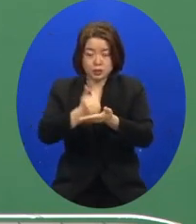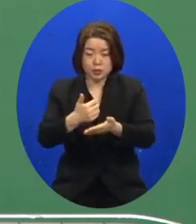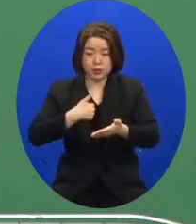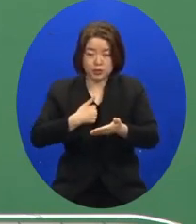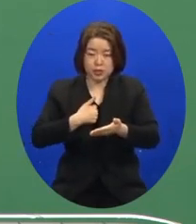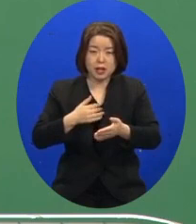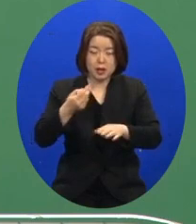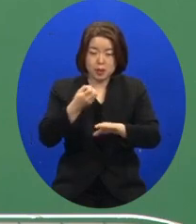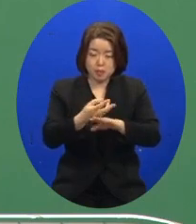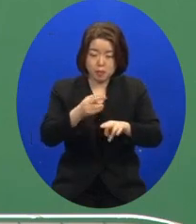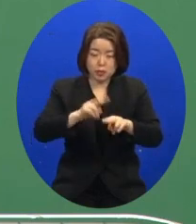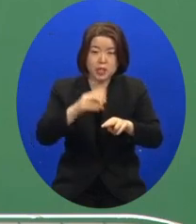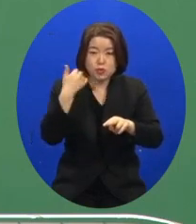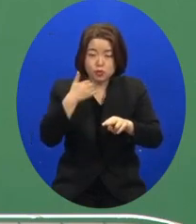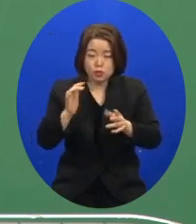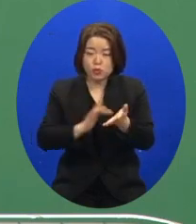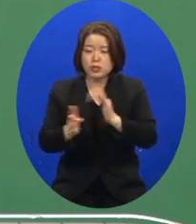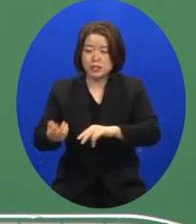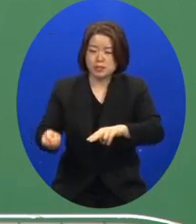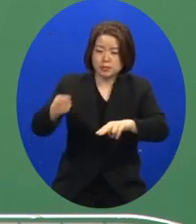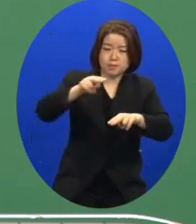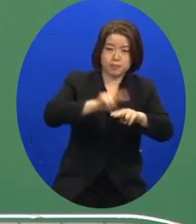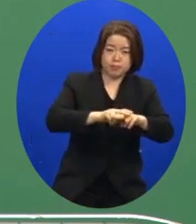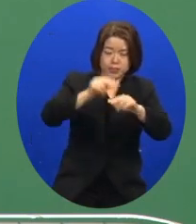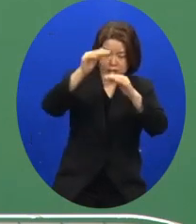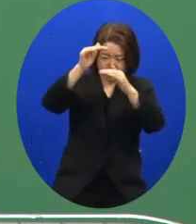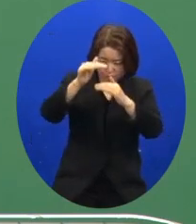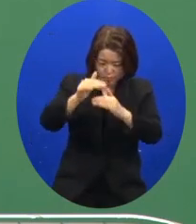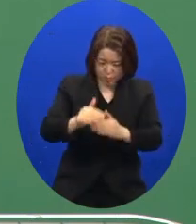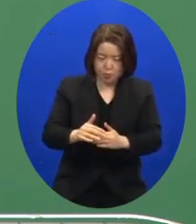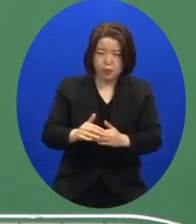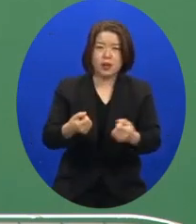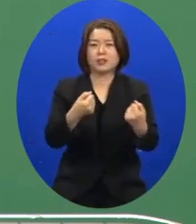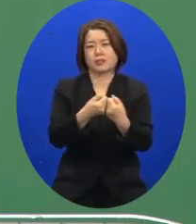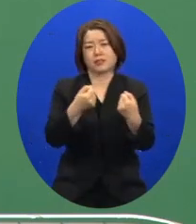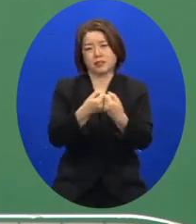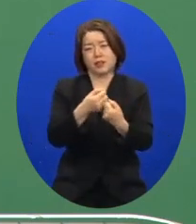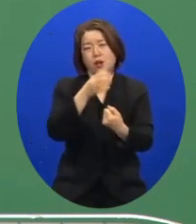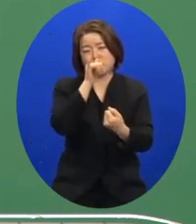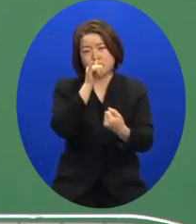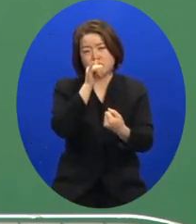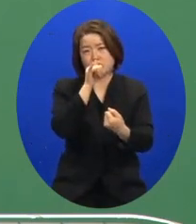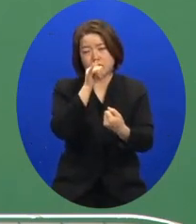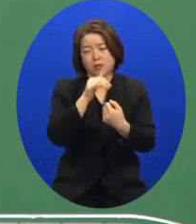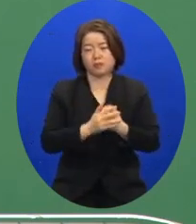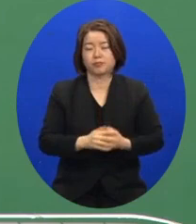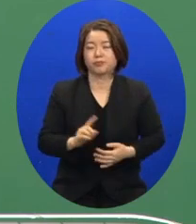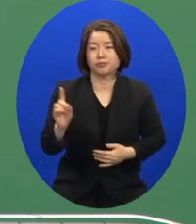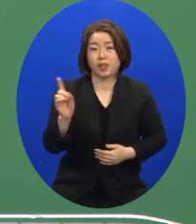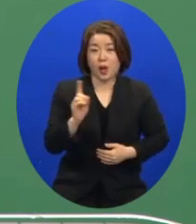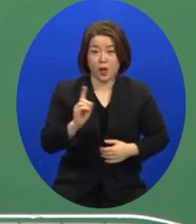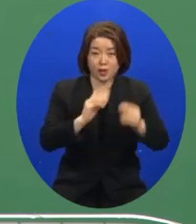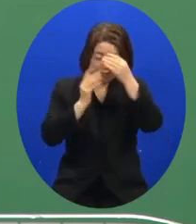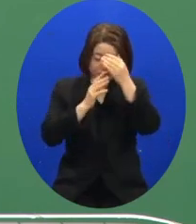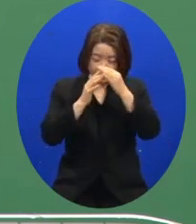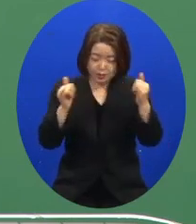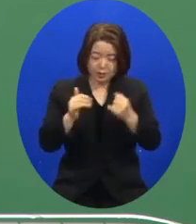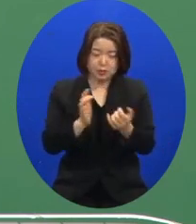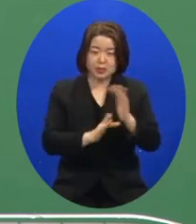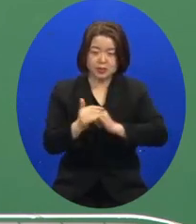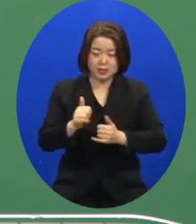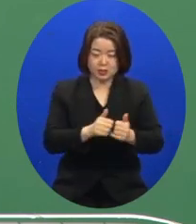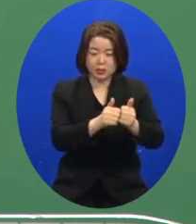마음의 보좌에 앉으시게 되는 그 과정 자체가 싸움인 것입니다. 어느 성도님이 예수